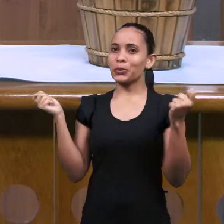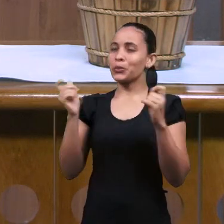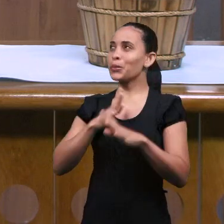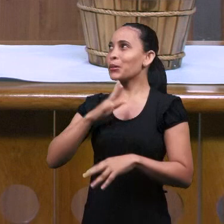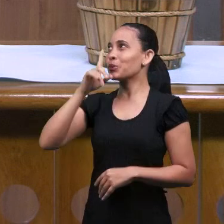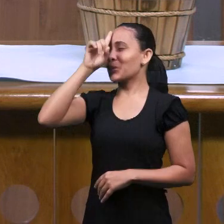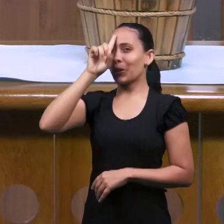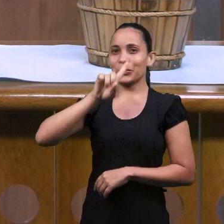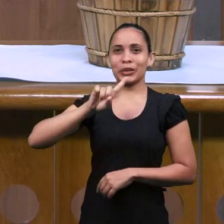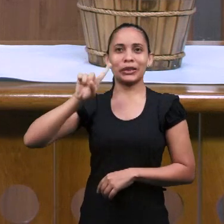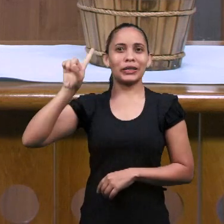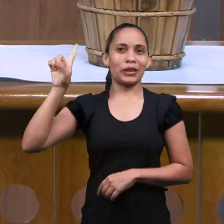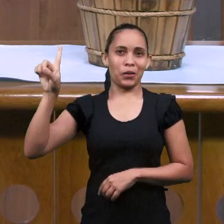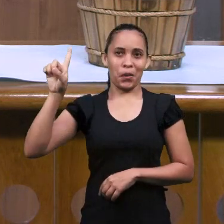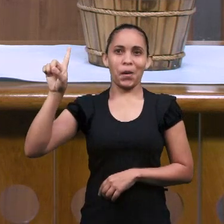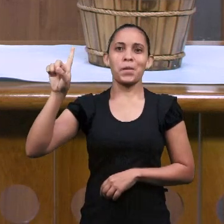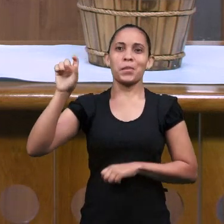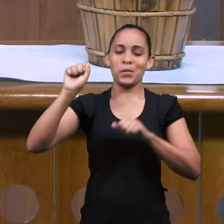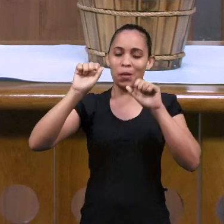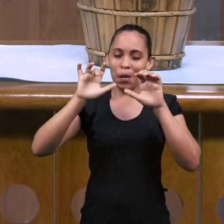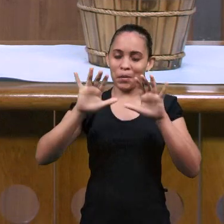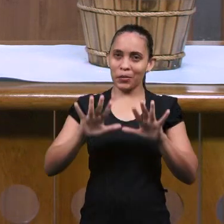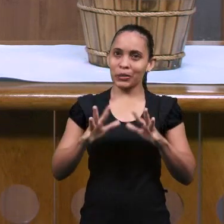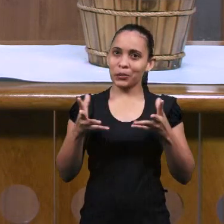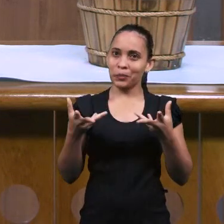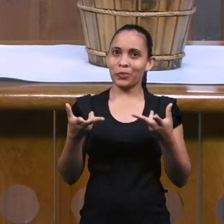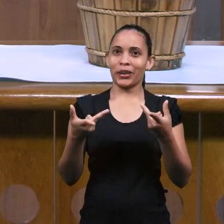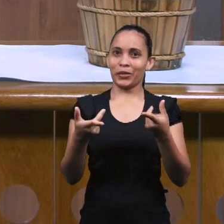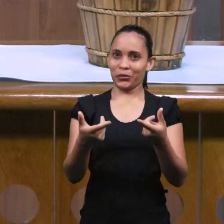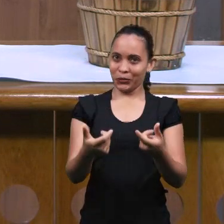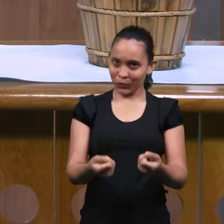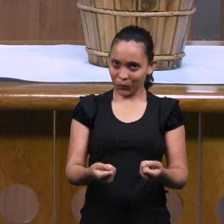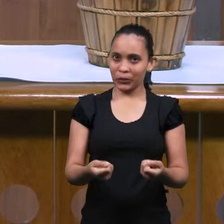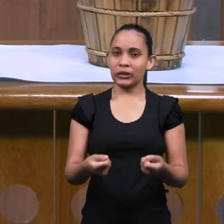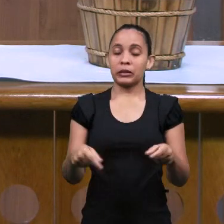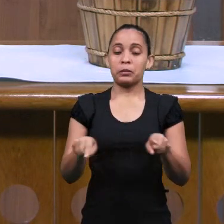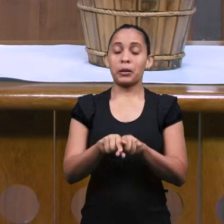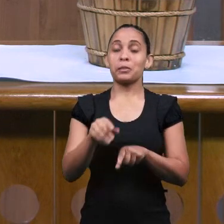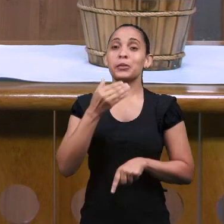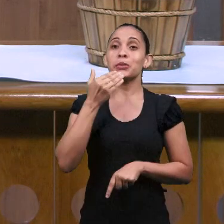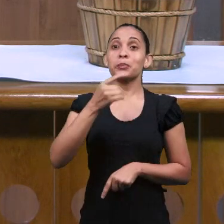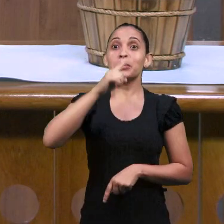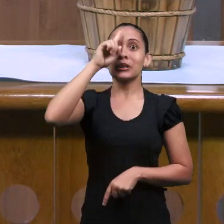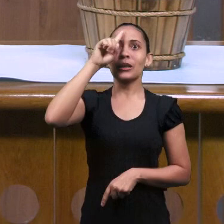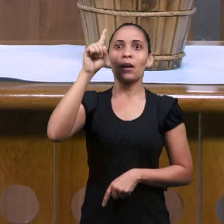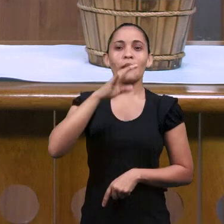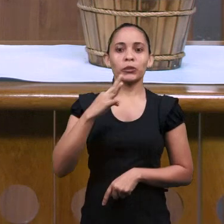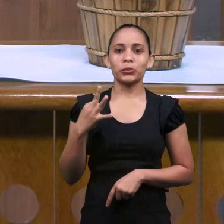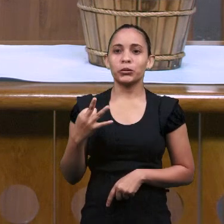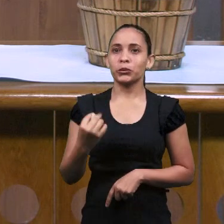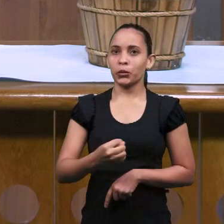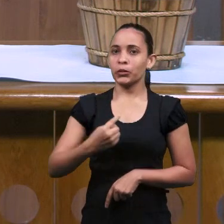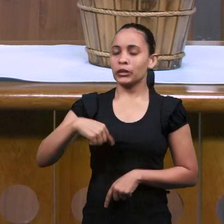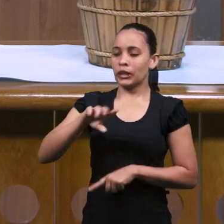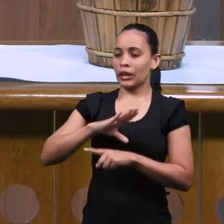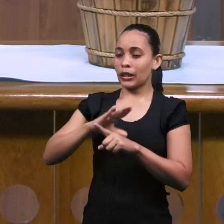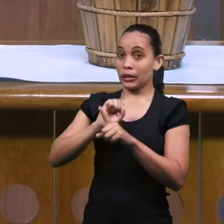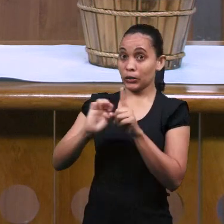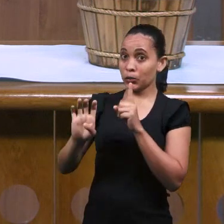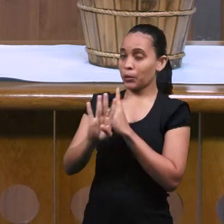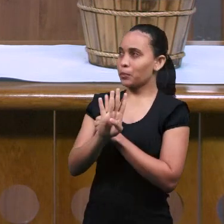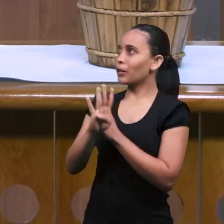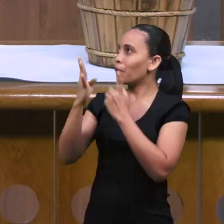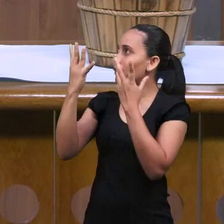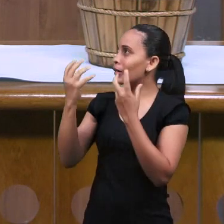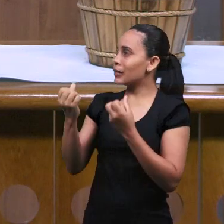santé et avec joie, elles puissent te glorifier de la bénédiction de la croissance dans leur foyer. Bénis, Seigneur, nous demandons, nous tous, reçois sur ton autel cette école